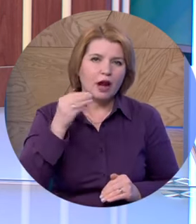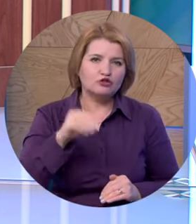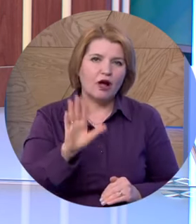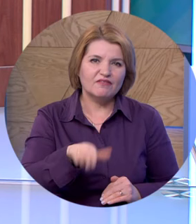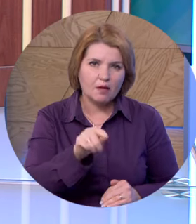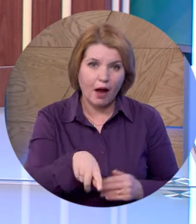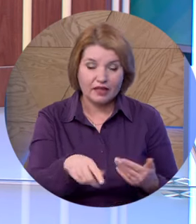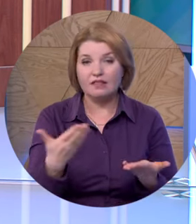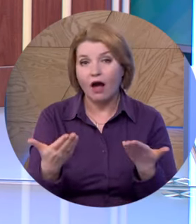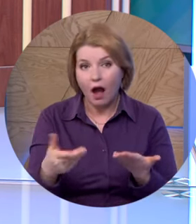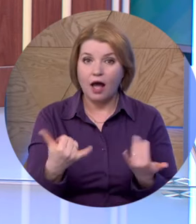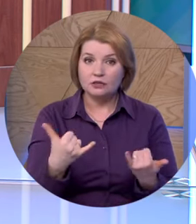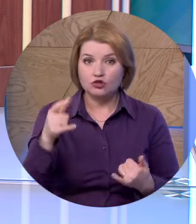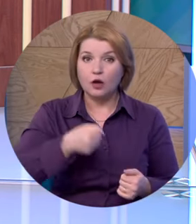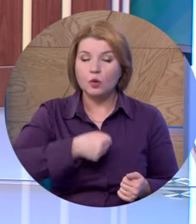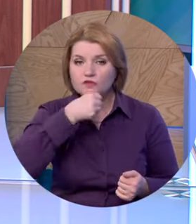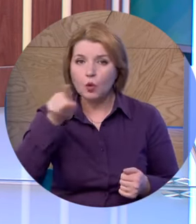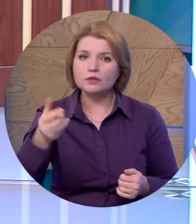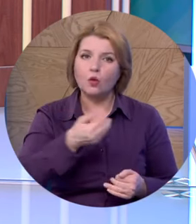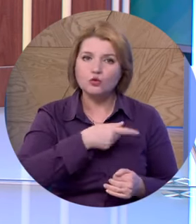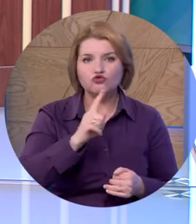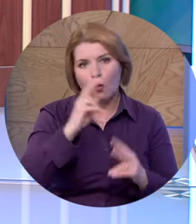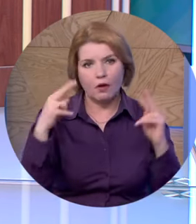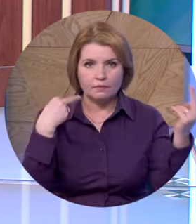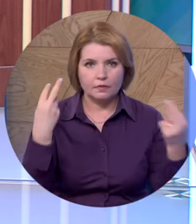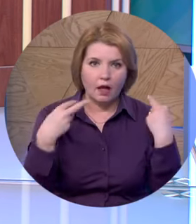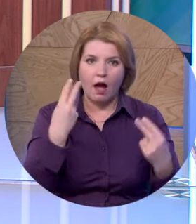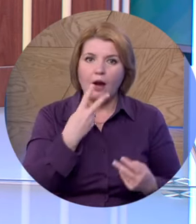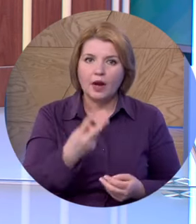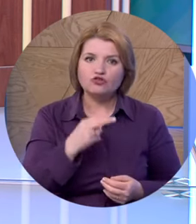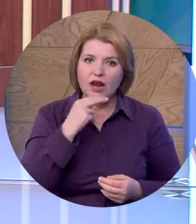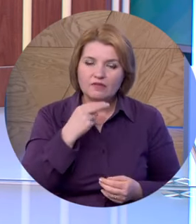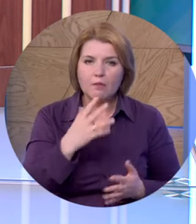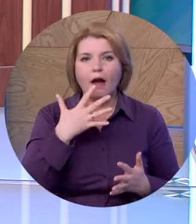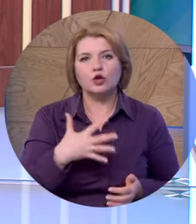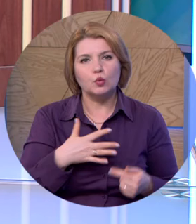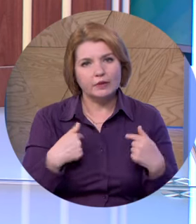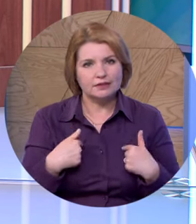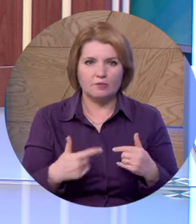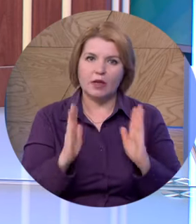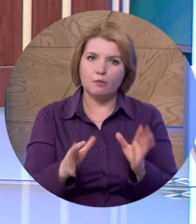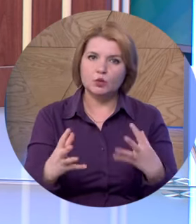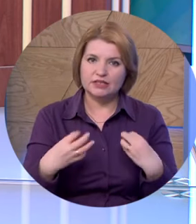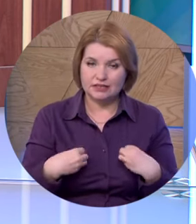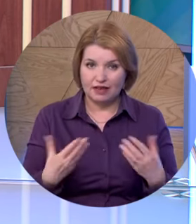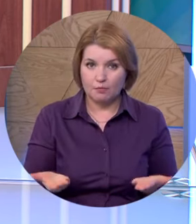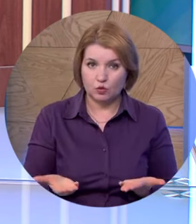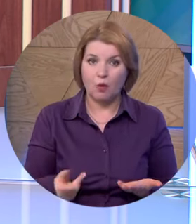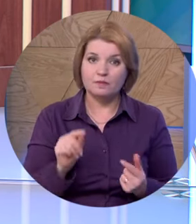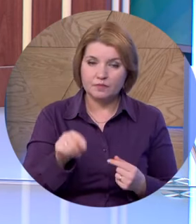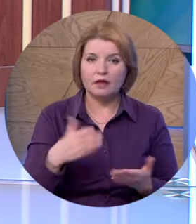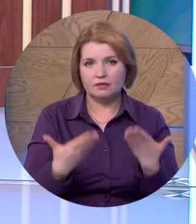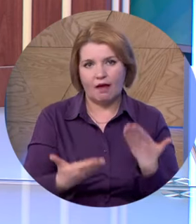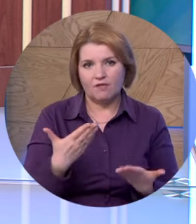вот хорошие, обратите на меня внимание, любите меня, будьте со мной. Угу. Это, наверное, из